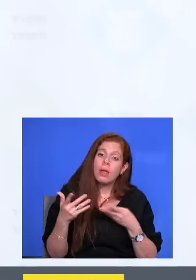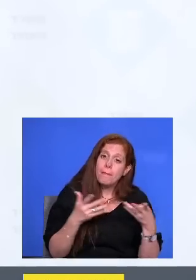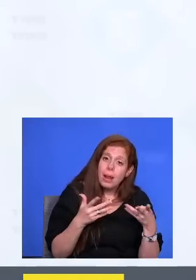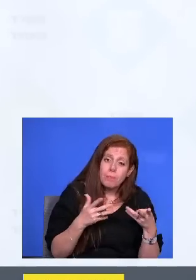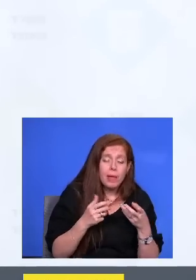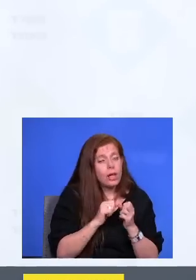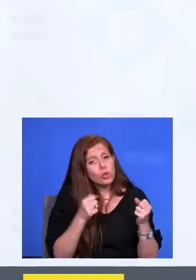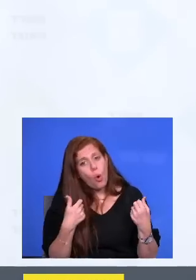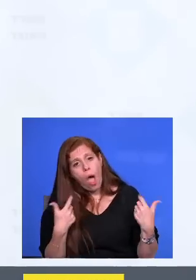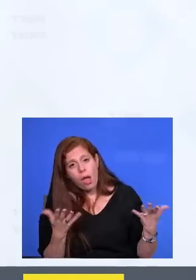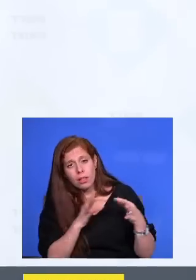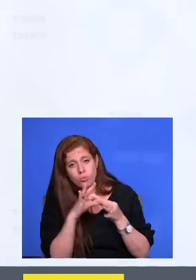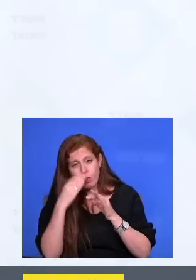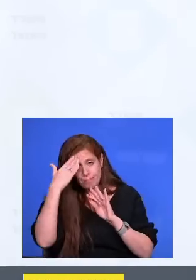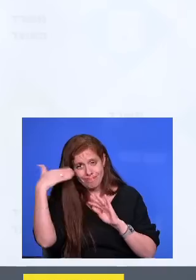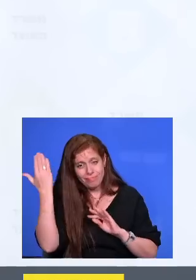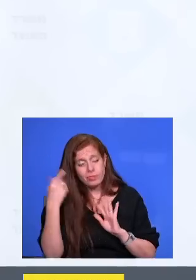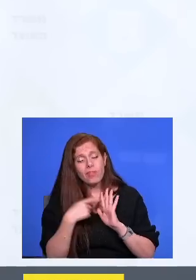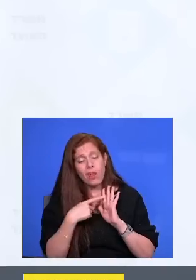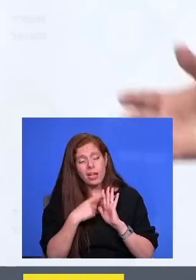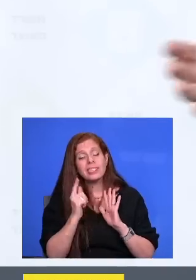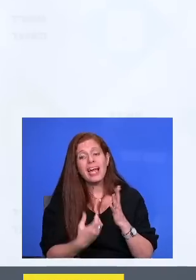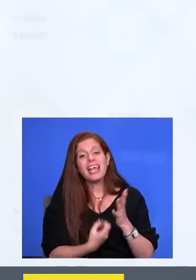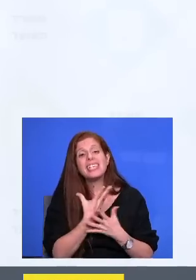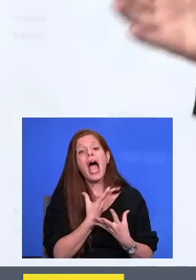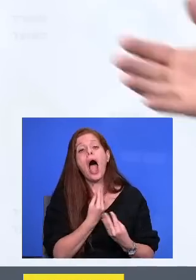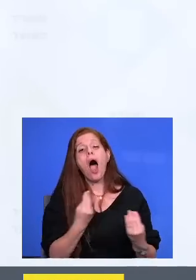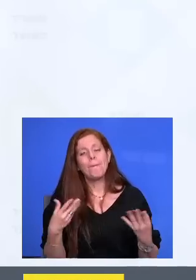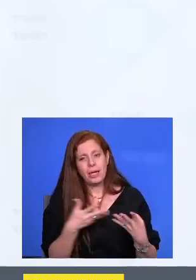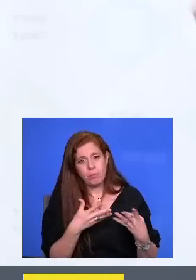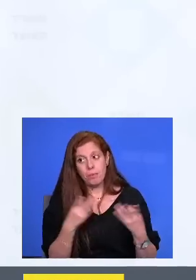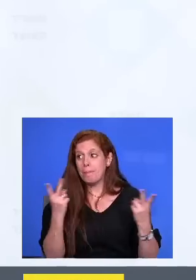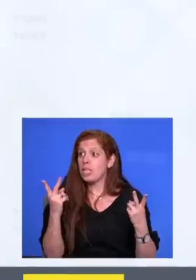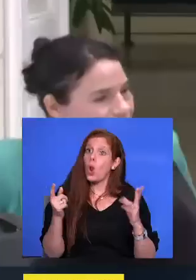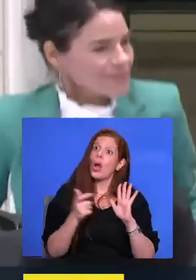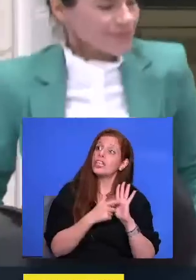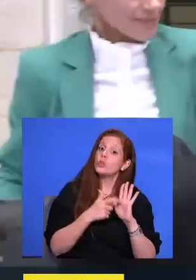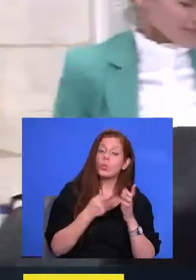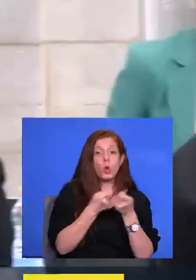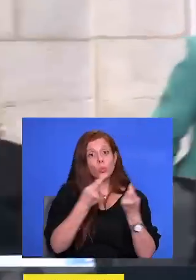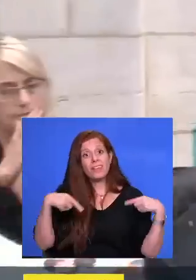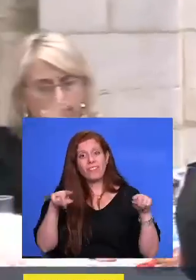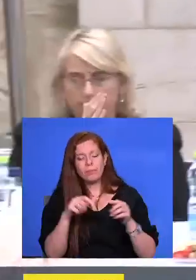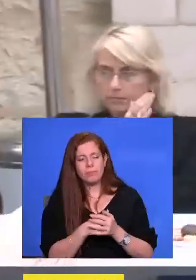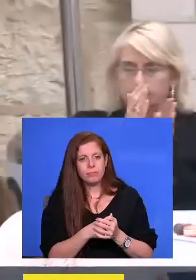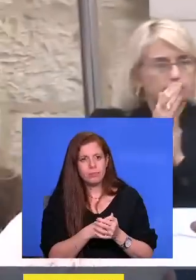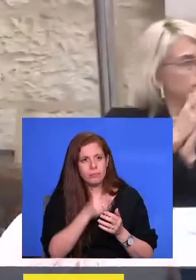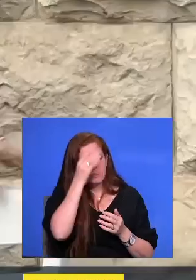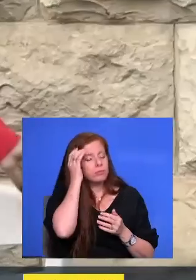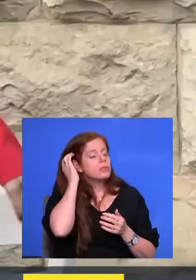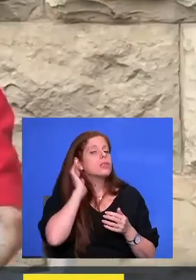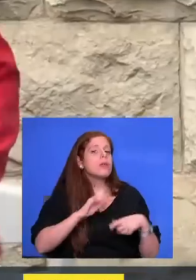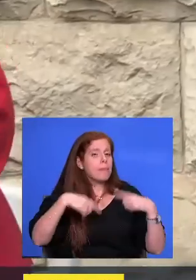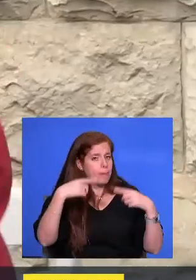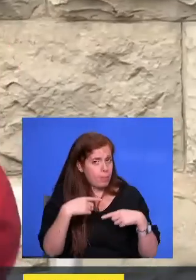פה לייצר הרבה מאוד קמח, בטח לאור הדרישות של השותפים שלך. בימים הקרובים השרים יצטרכו ללמוד